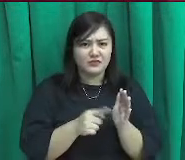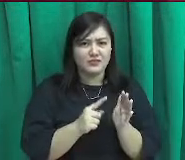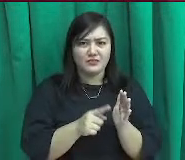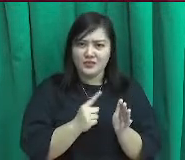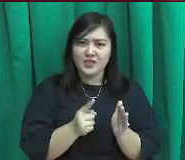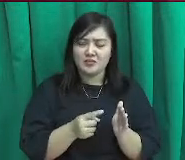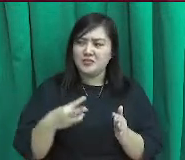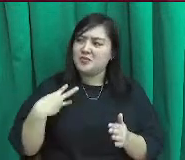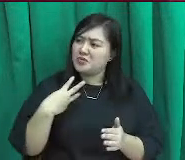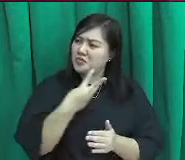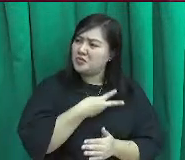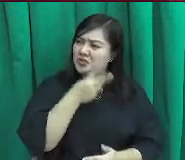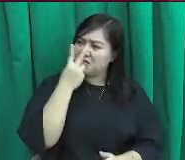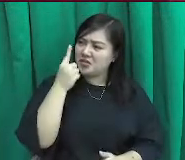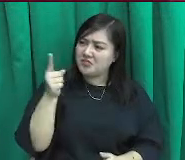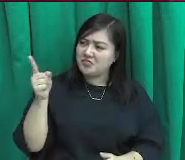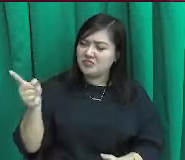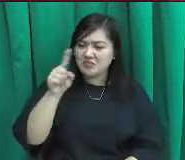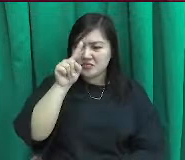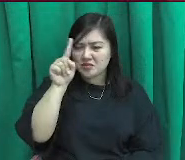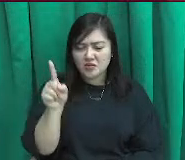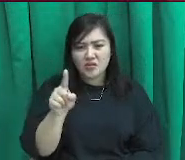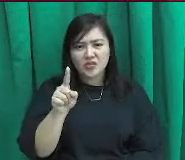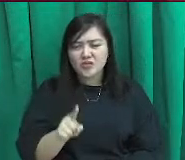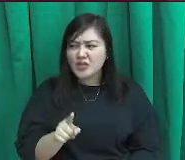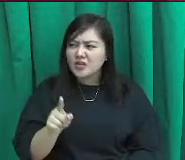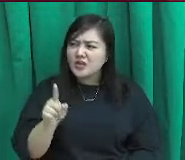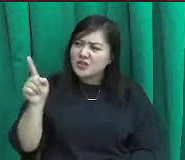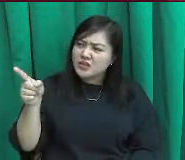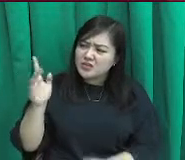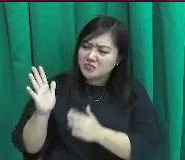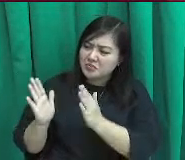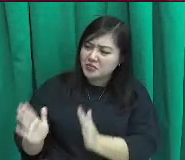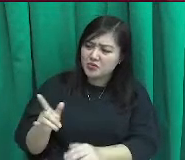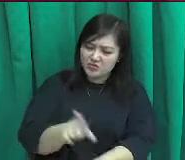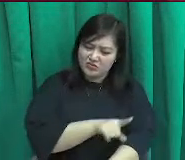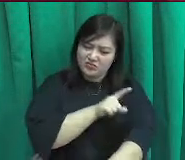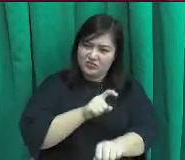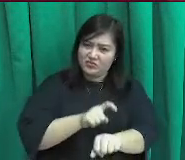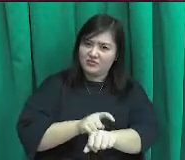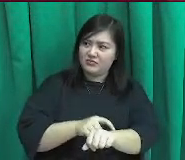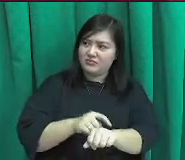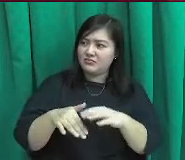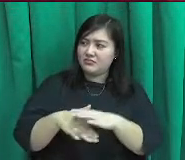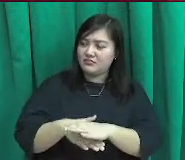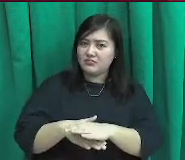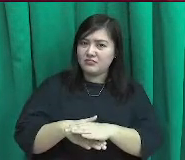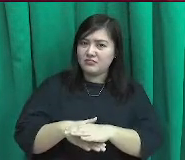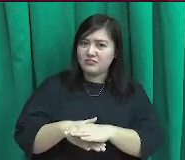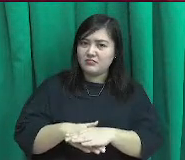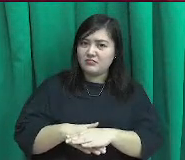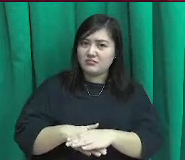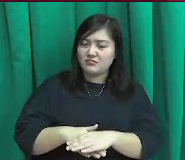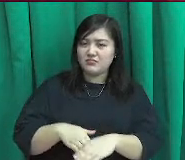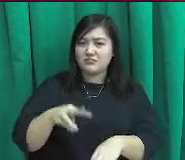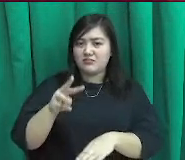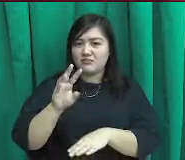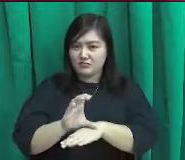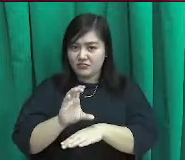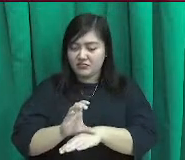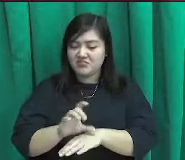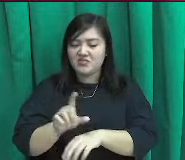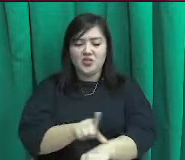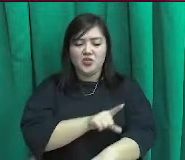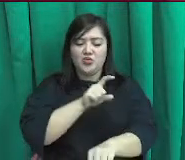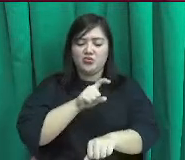na hindi niyo ganun, hindi nila ganun matanggap, hindi nila ganun mai-apply? Mm-hmm. Matagal na nilang kasama yung pastor. Yeah. You see? Diba, may ganyan tayong